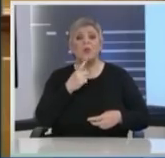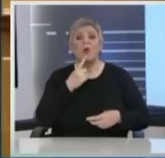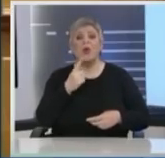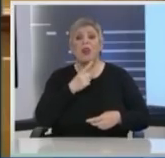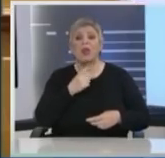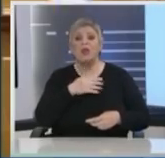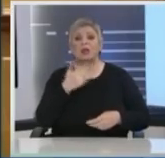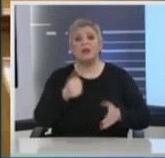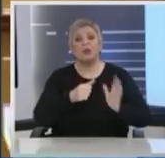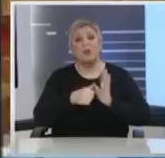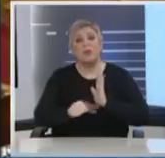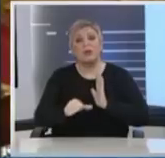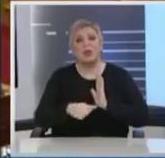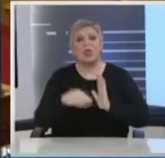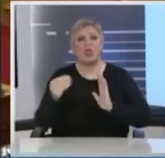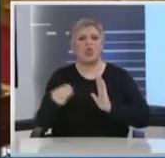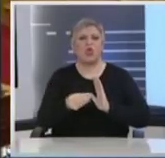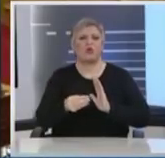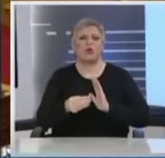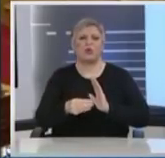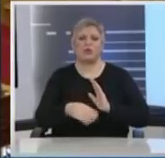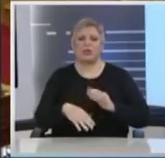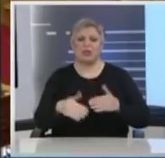μη παραγραφή της δωροδοκίας